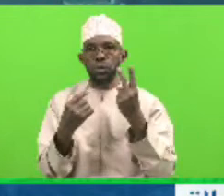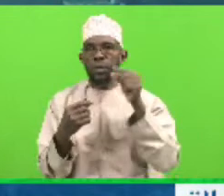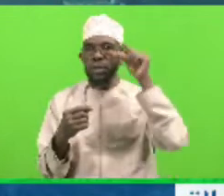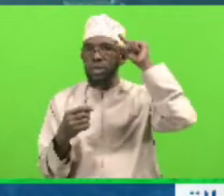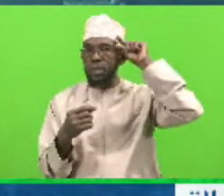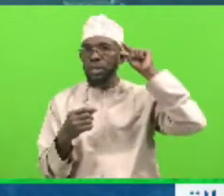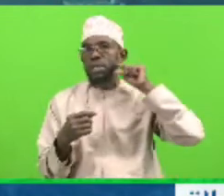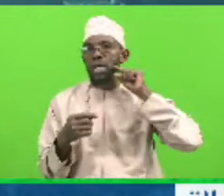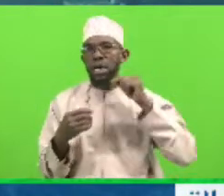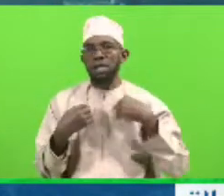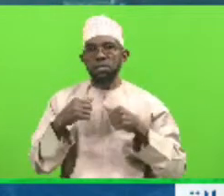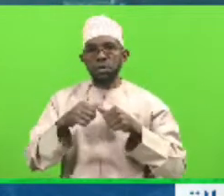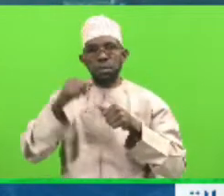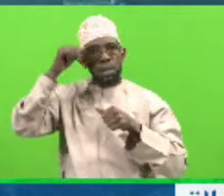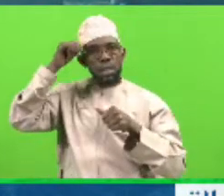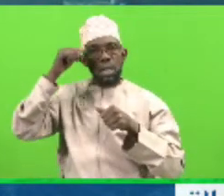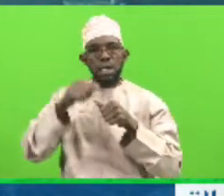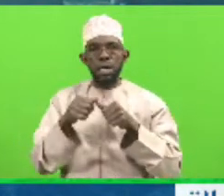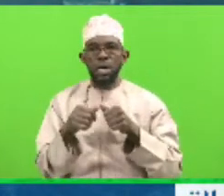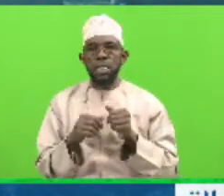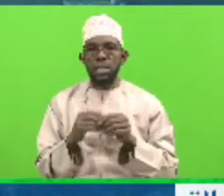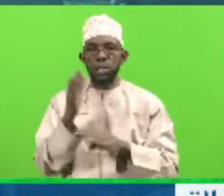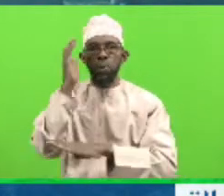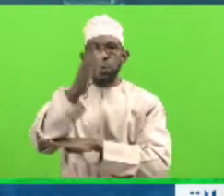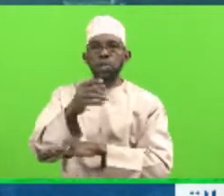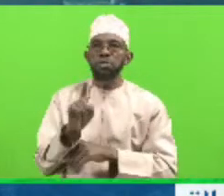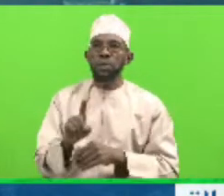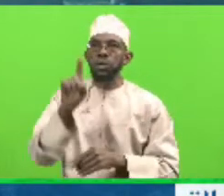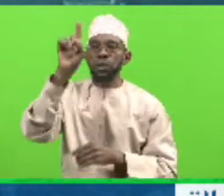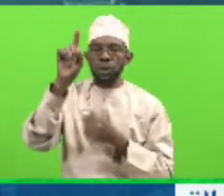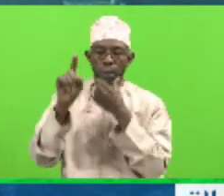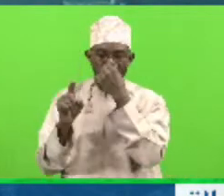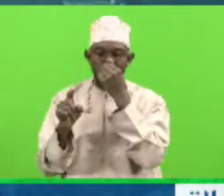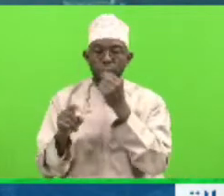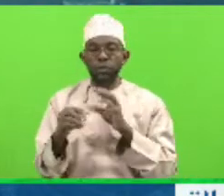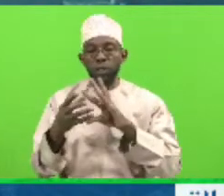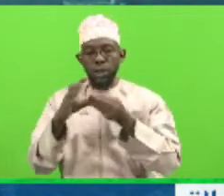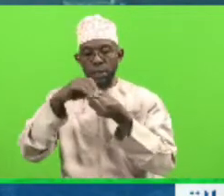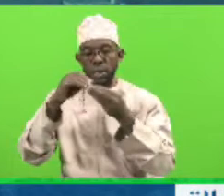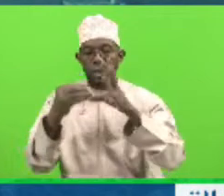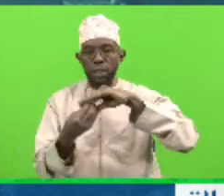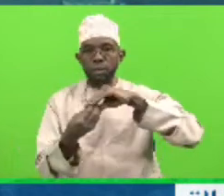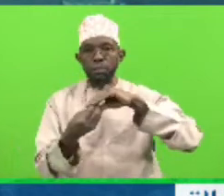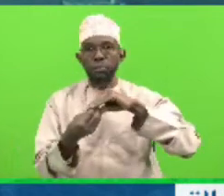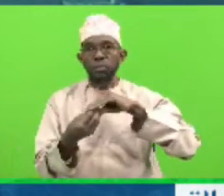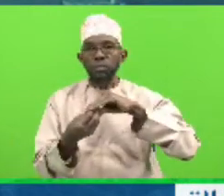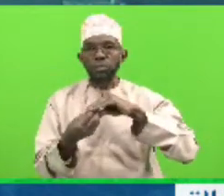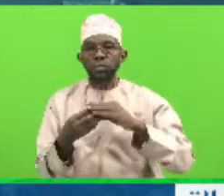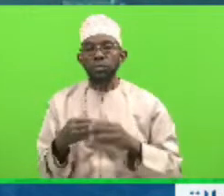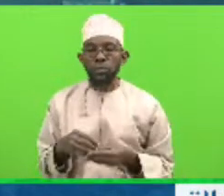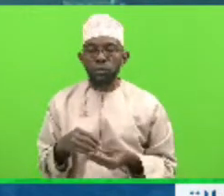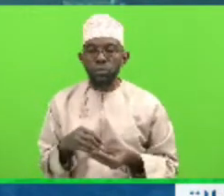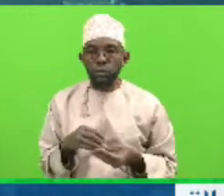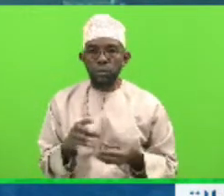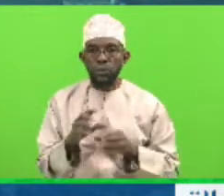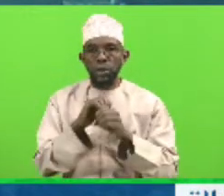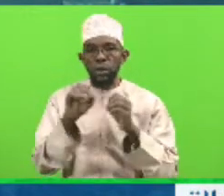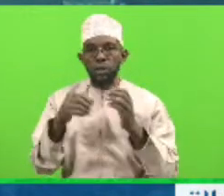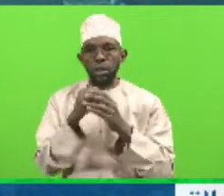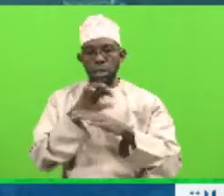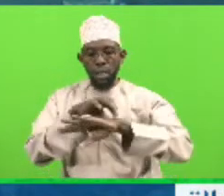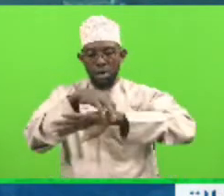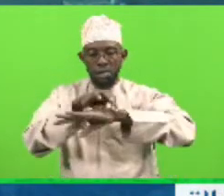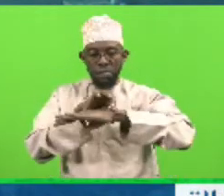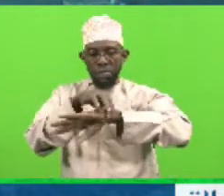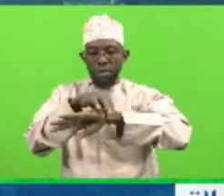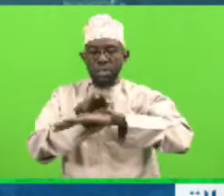تذكرون. فتلك سنة الله تبارك وتعالى في خلقه، وتلك فطرته التي فطر أهل الأرض